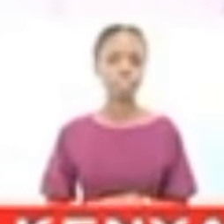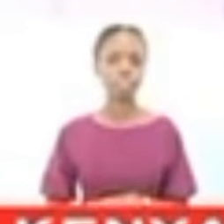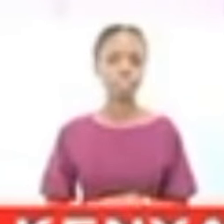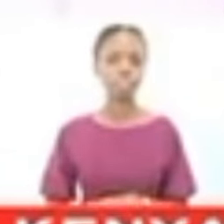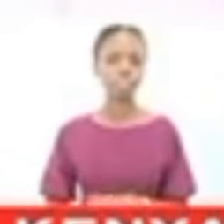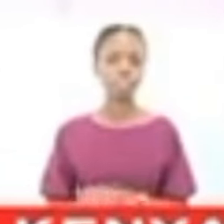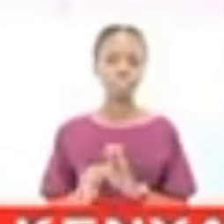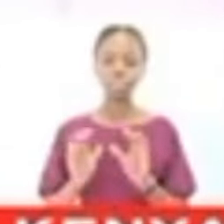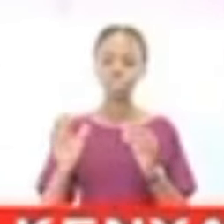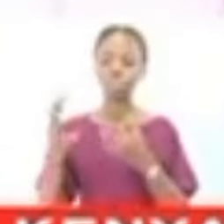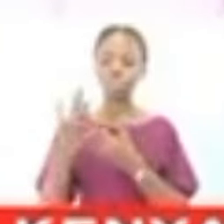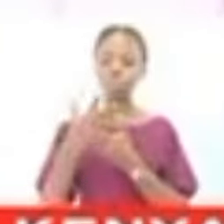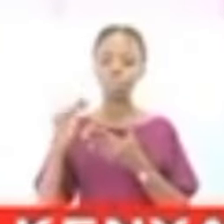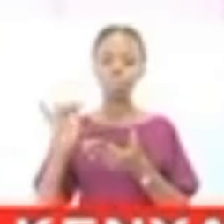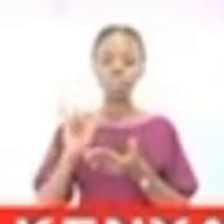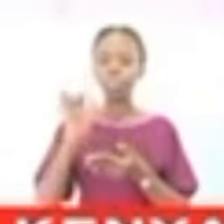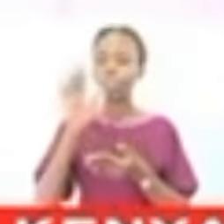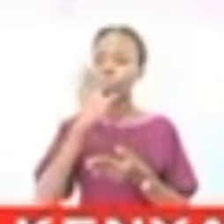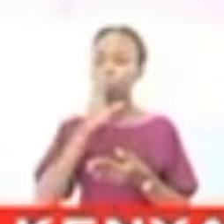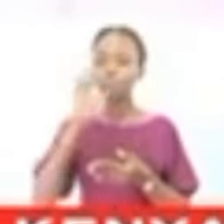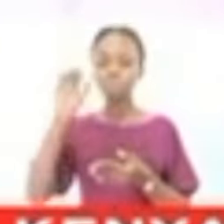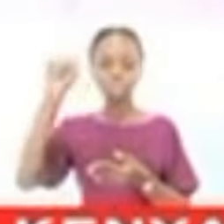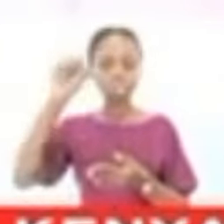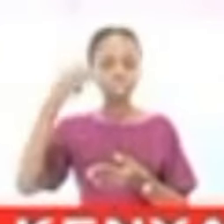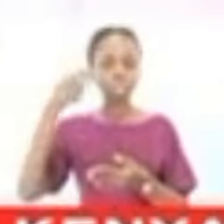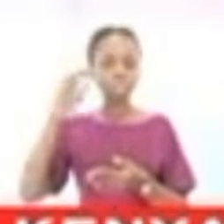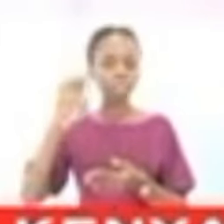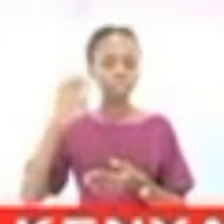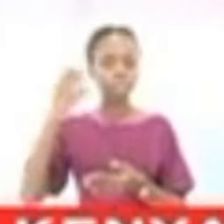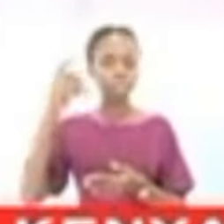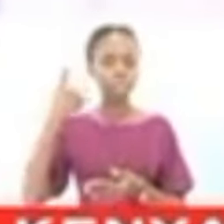no blood will be shed.